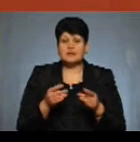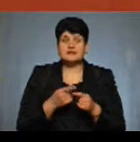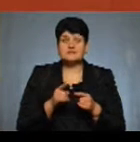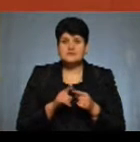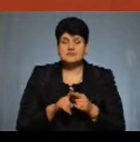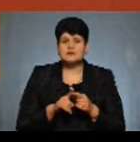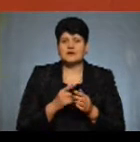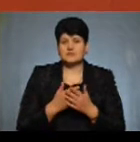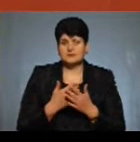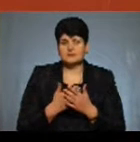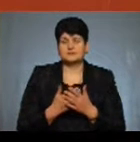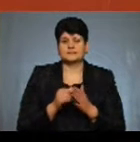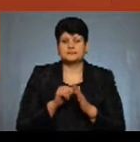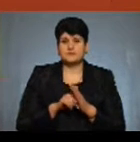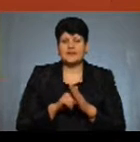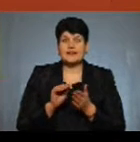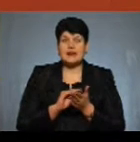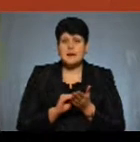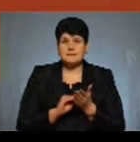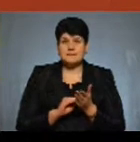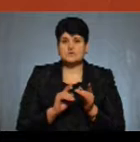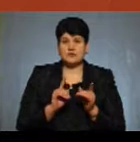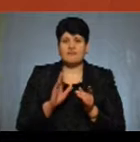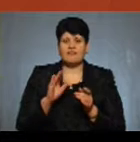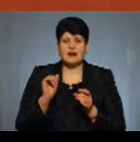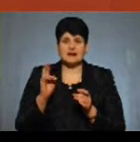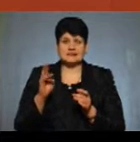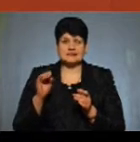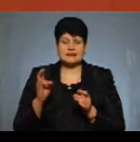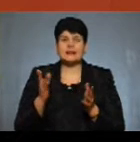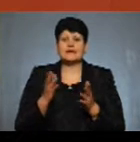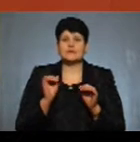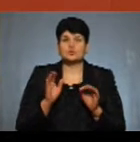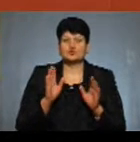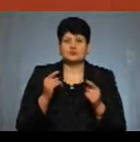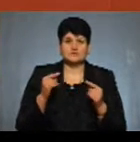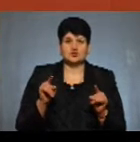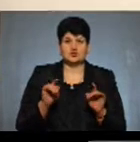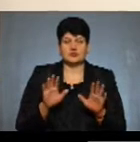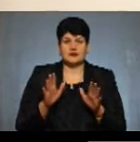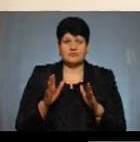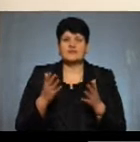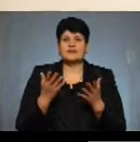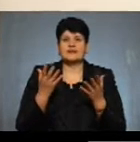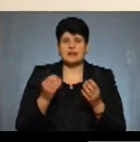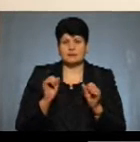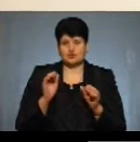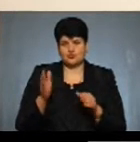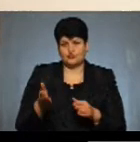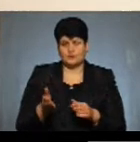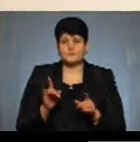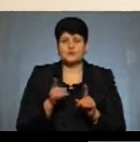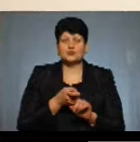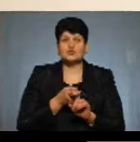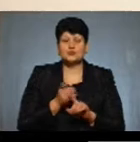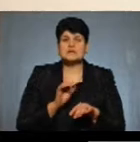це характерно і написано навіть у самій вакцині, які можуть бути побічні явища, на який день вони можуть бути.